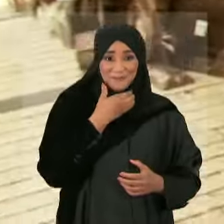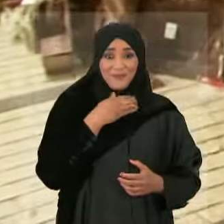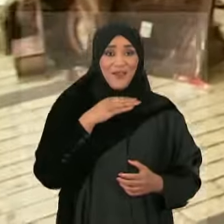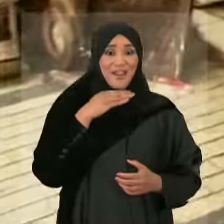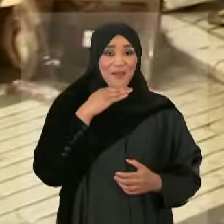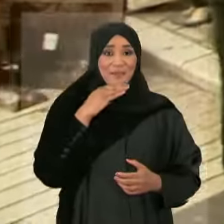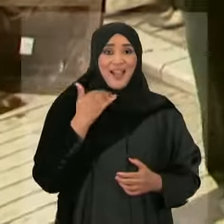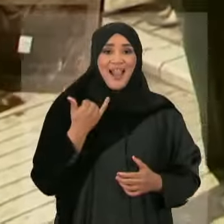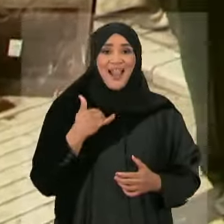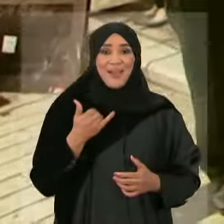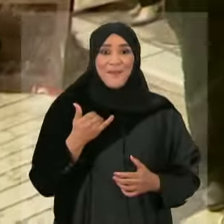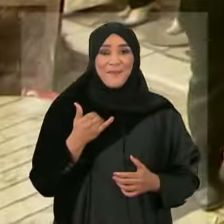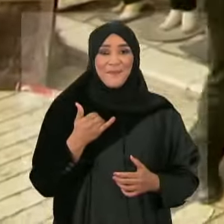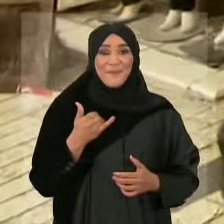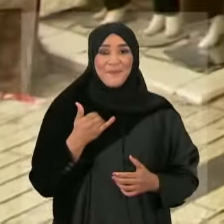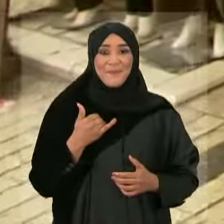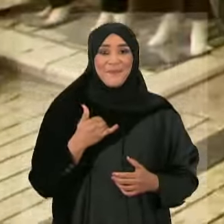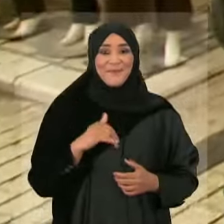يا أبا عرف.